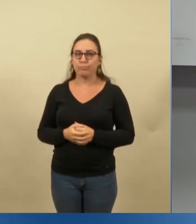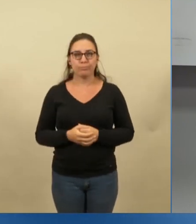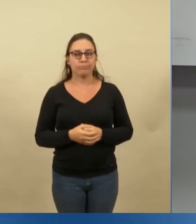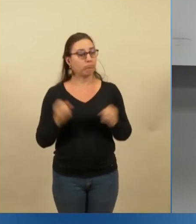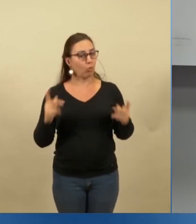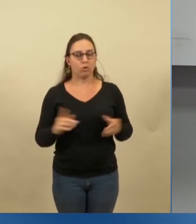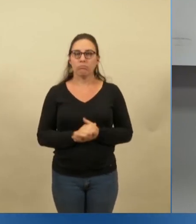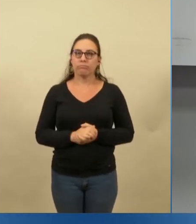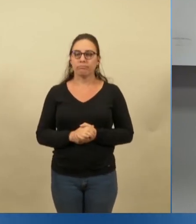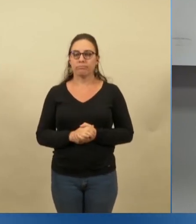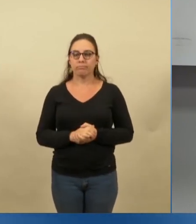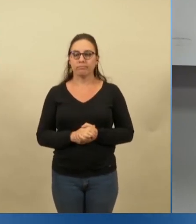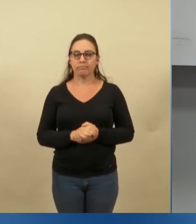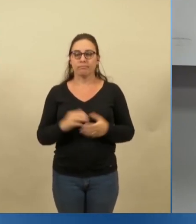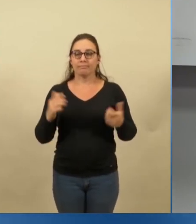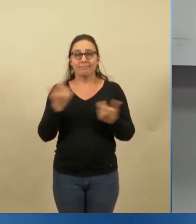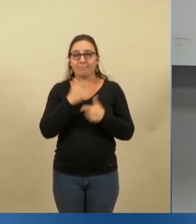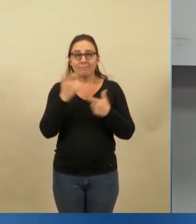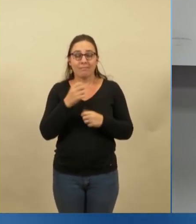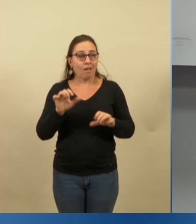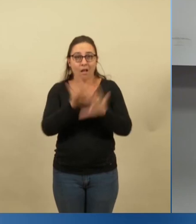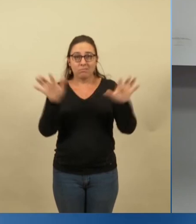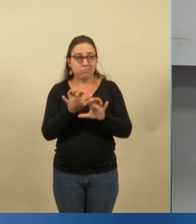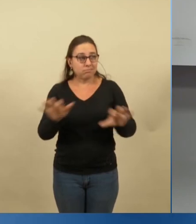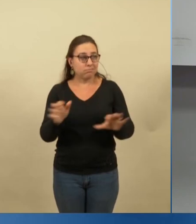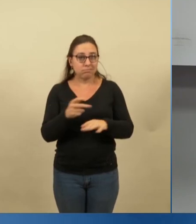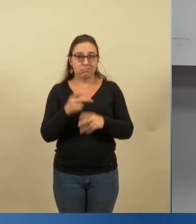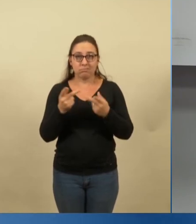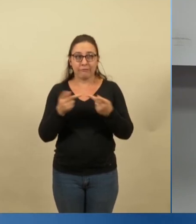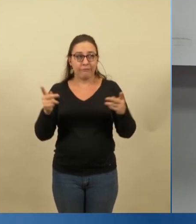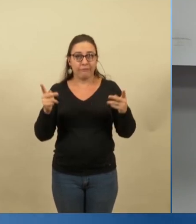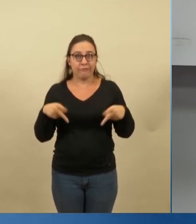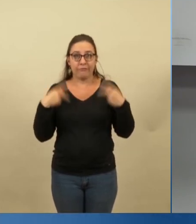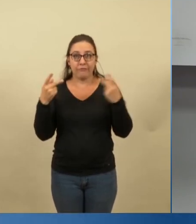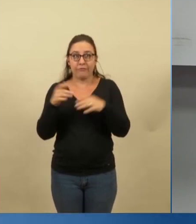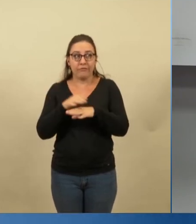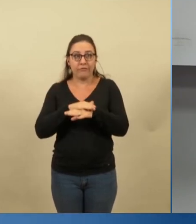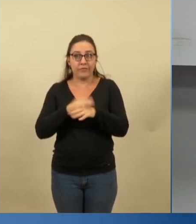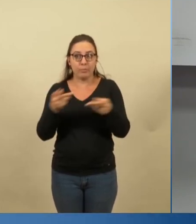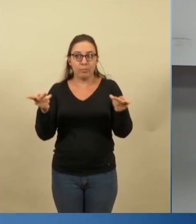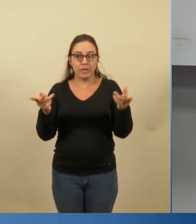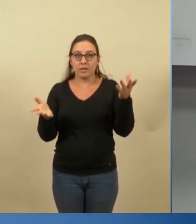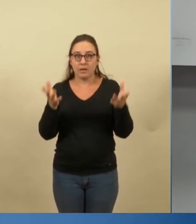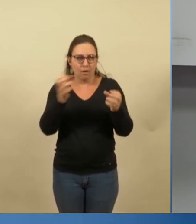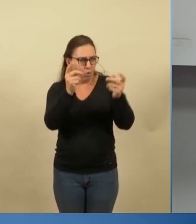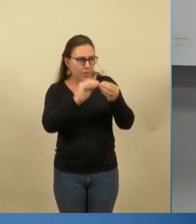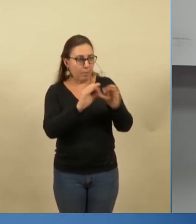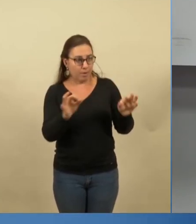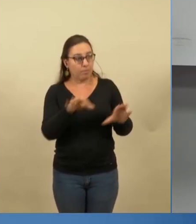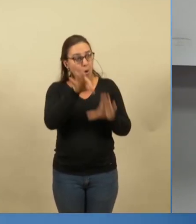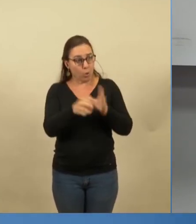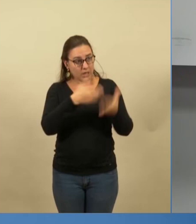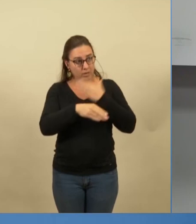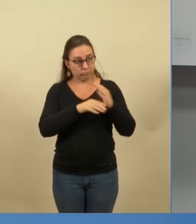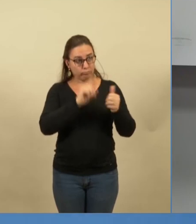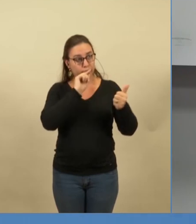OK c'est les mystères de la vie publique très bien non mais il y a pas de problème mais donc elle a donné consignes de